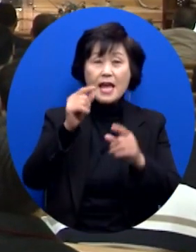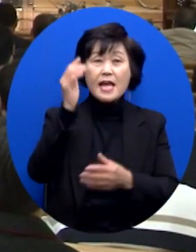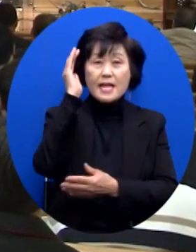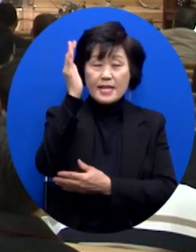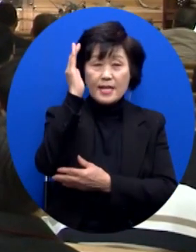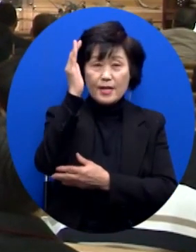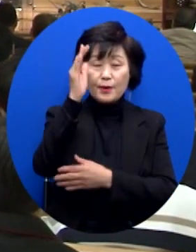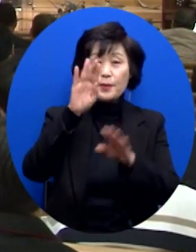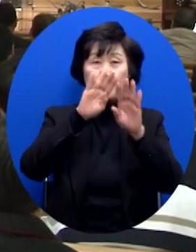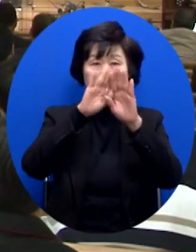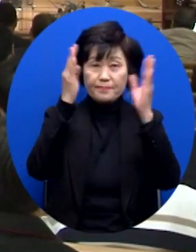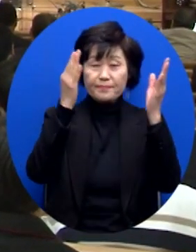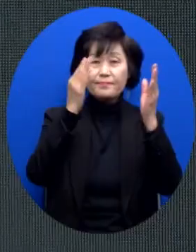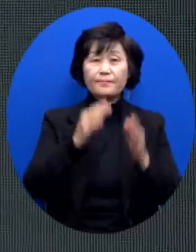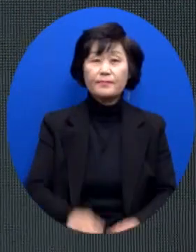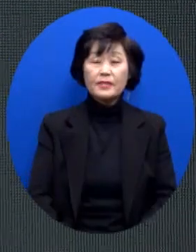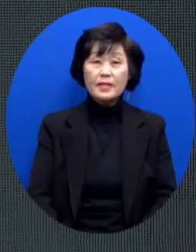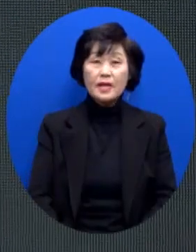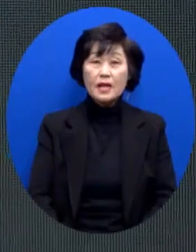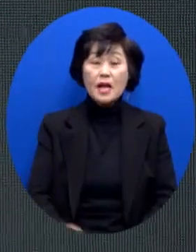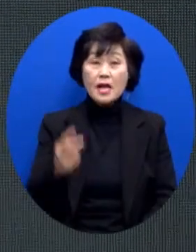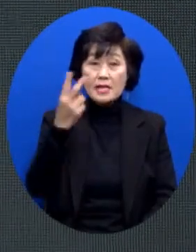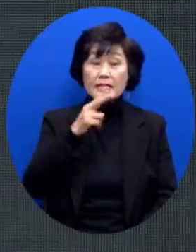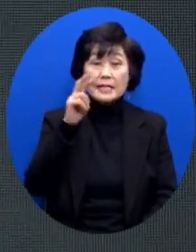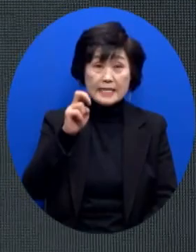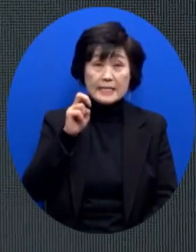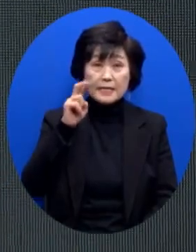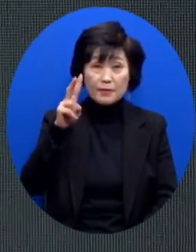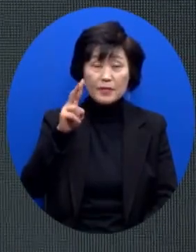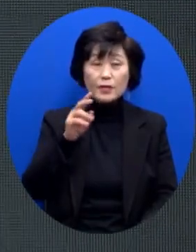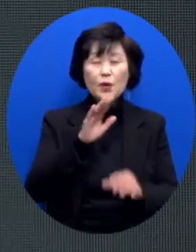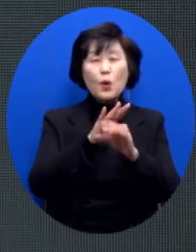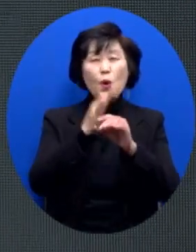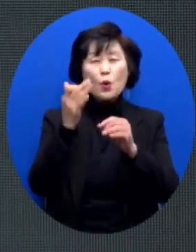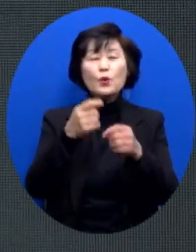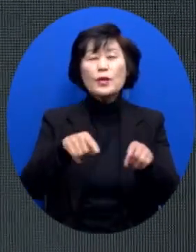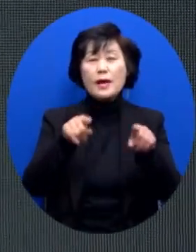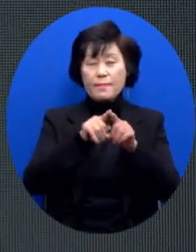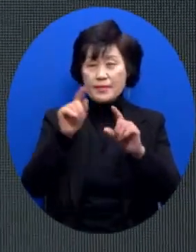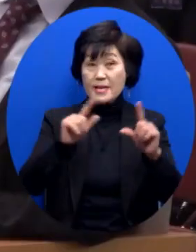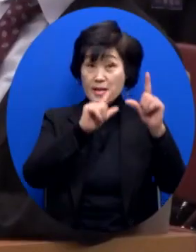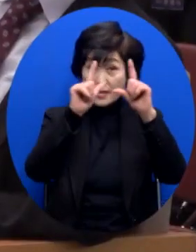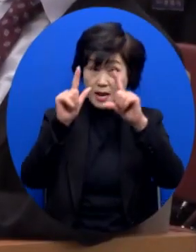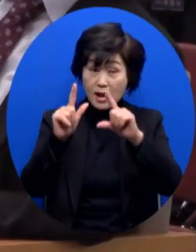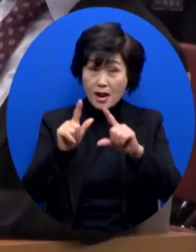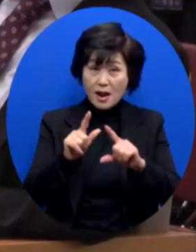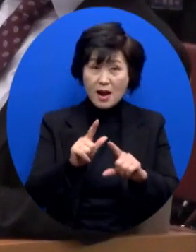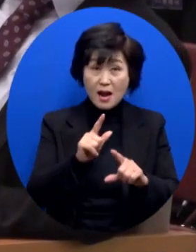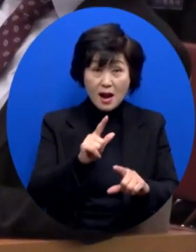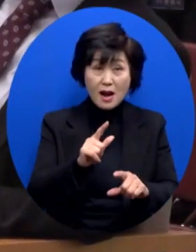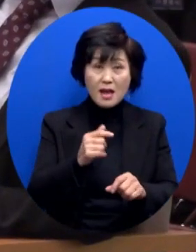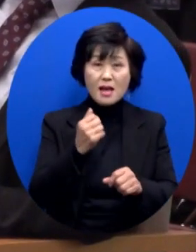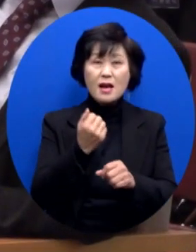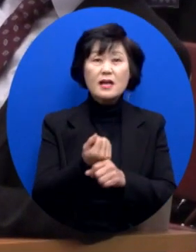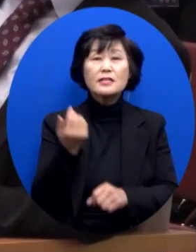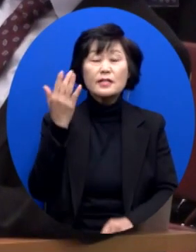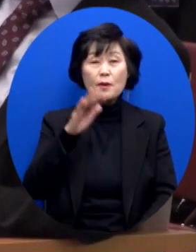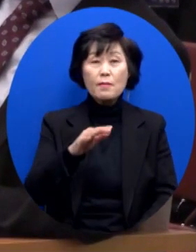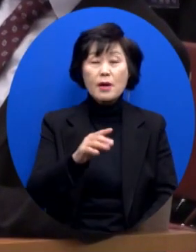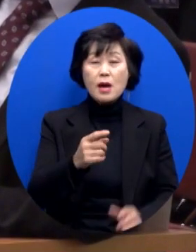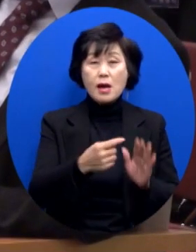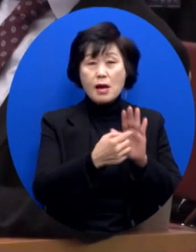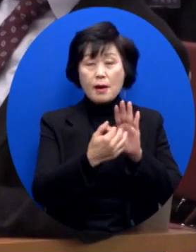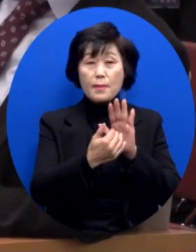한목협 은 메시지에서 2022년 에도 코로나 일과 함께 살아가야 한다 며 방역 정책을 신뢰하고